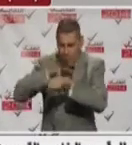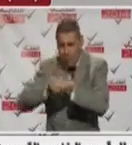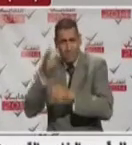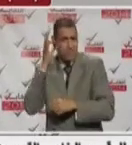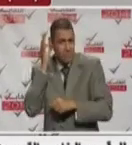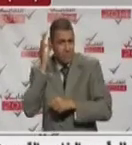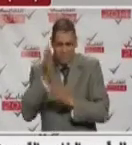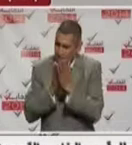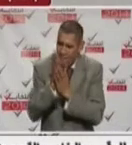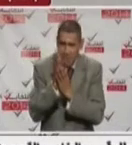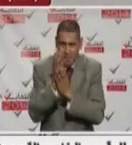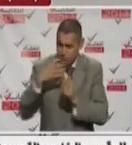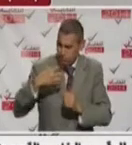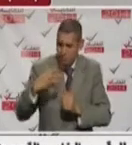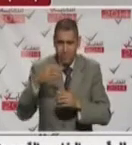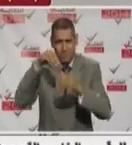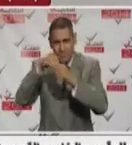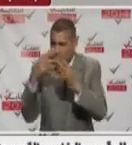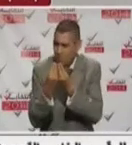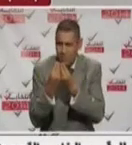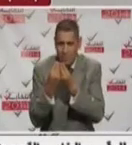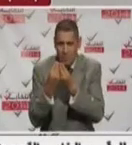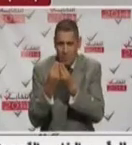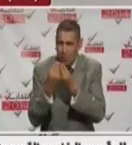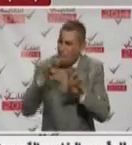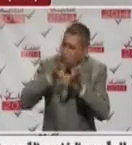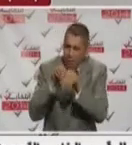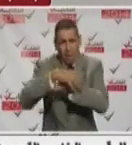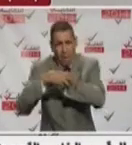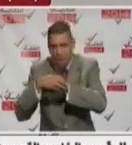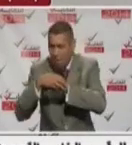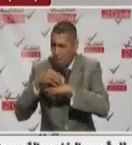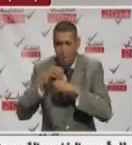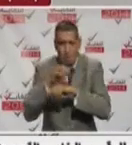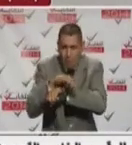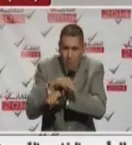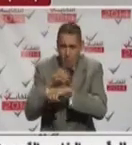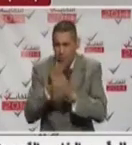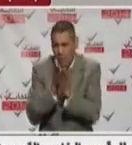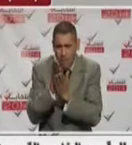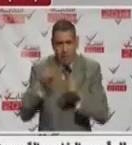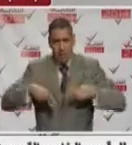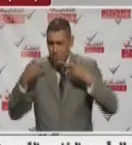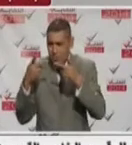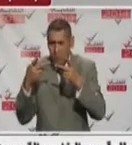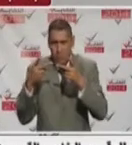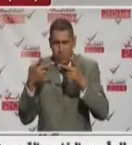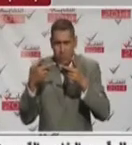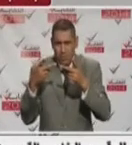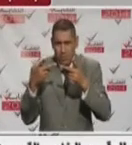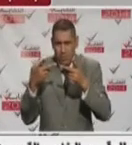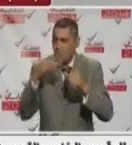الاجتماعي، وحقها في الرفاه الاقتصادي. منحازة لكل المفقرين والمهمشين والمعطلين من أجل الحق في الحياة المواطنية